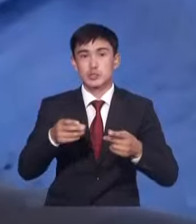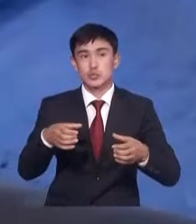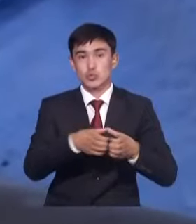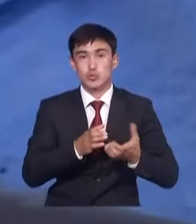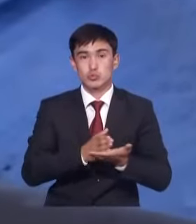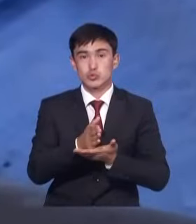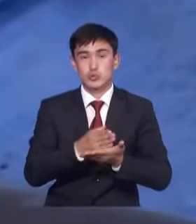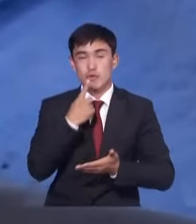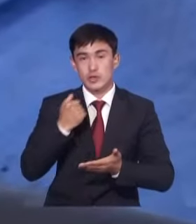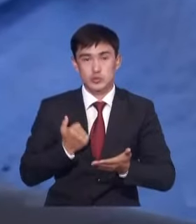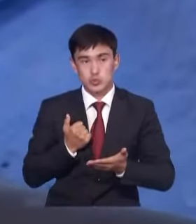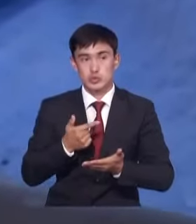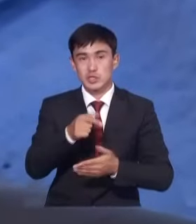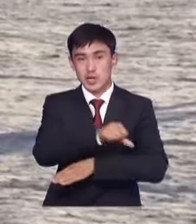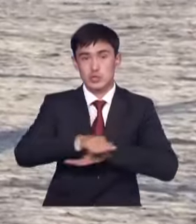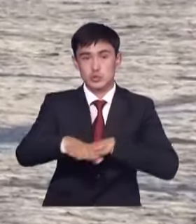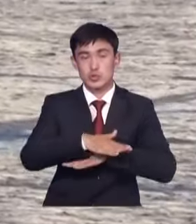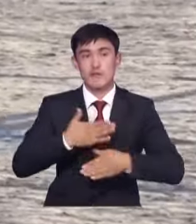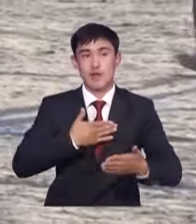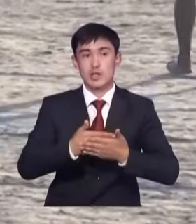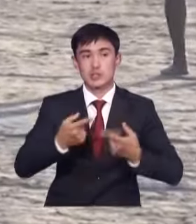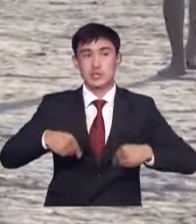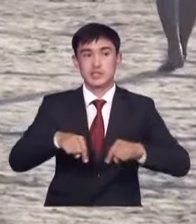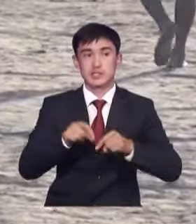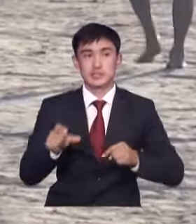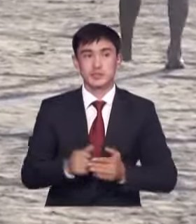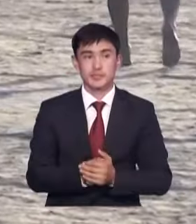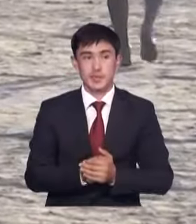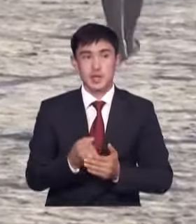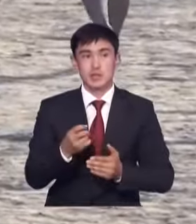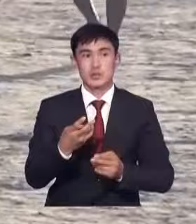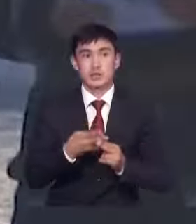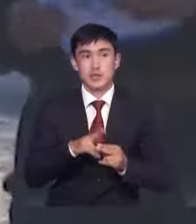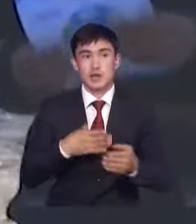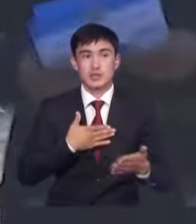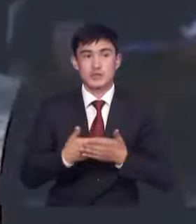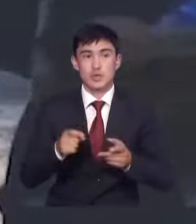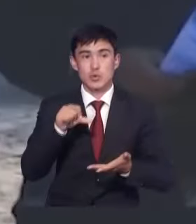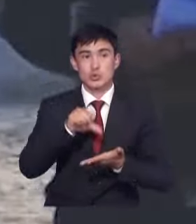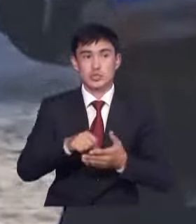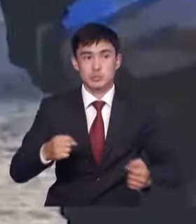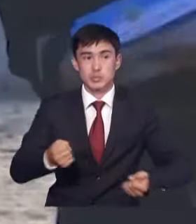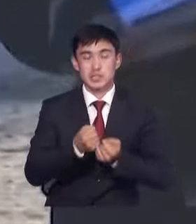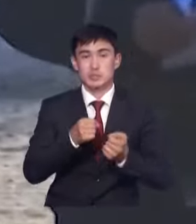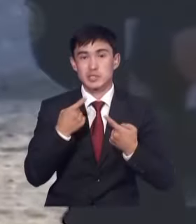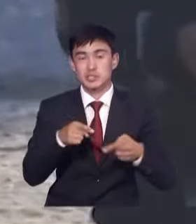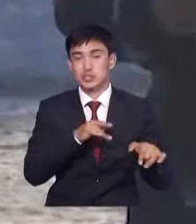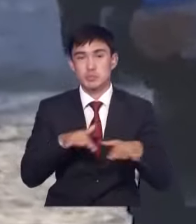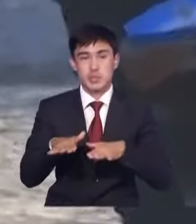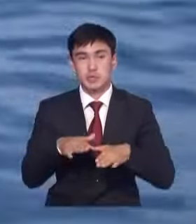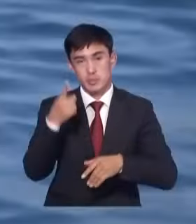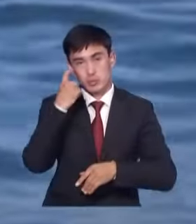региональных служб, военнослужащих гарнизона и волонтерских организаций. Однако, несмотря на активное принятие спасателями различных